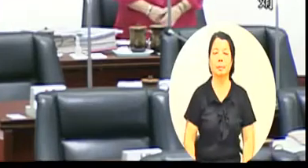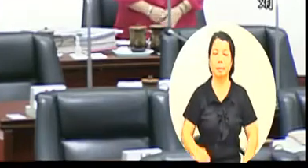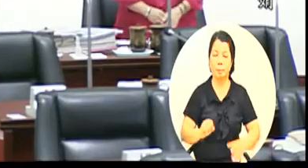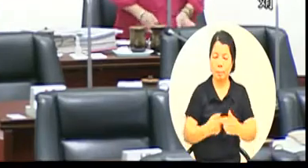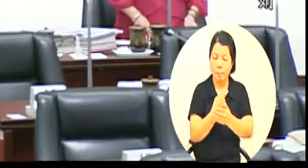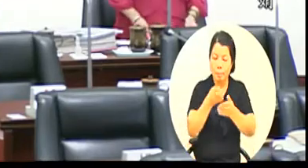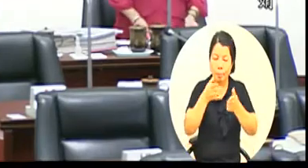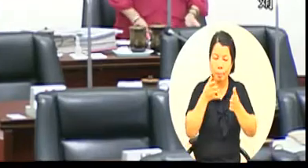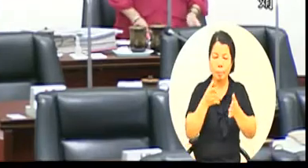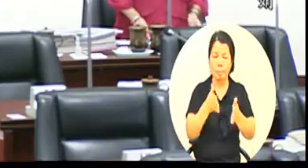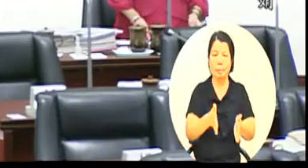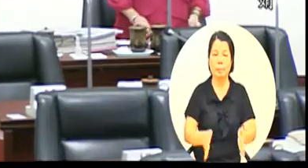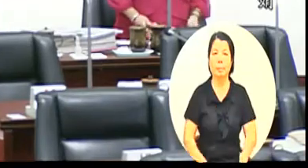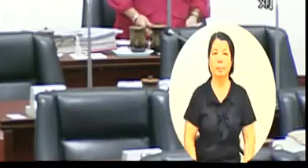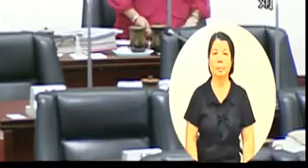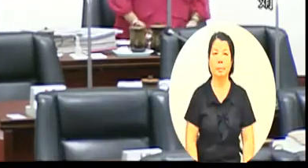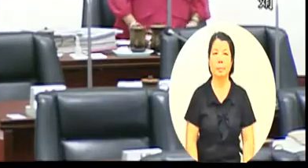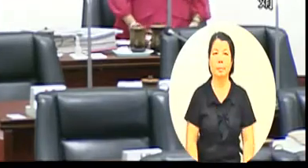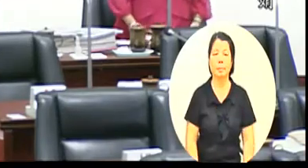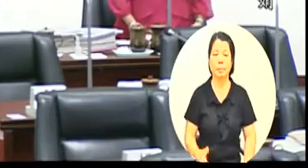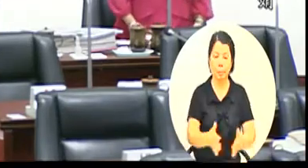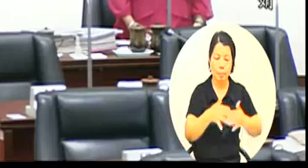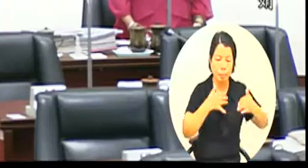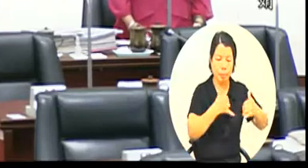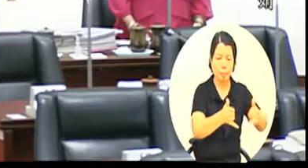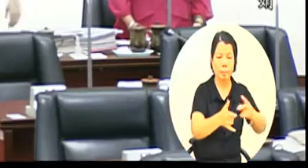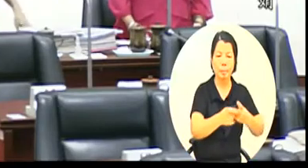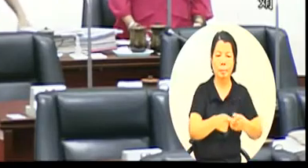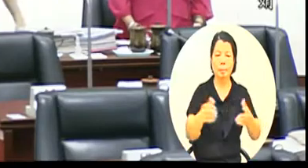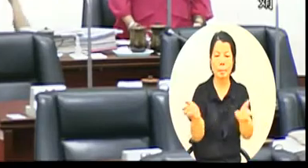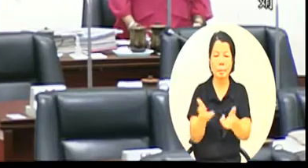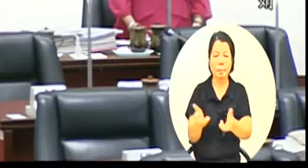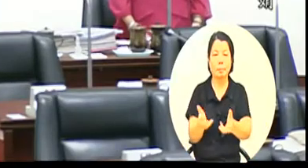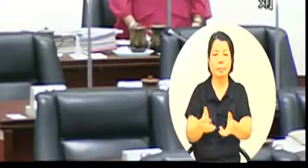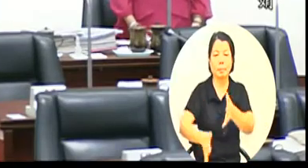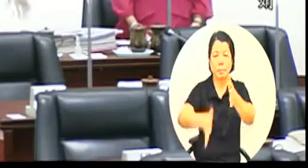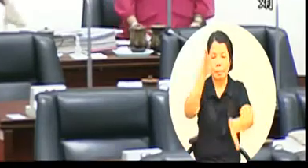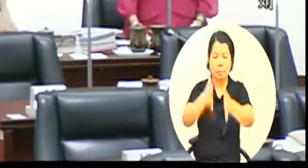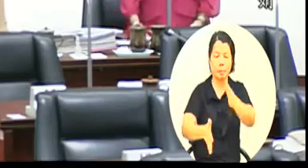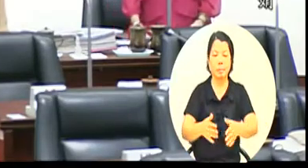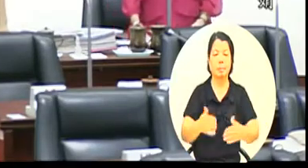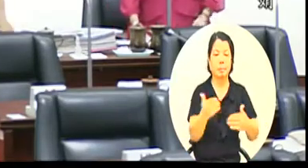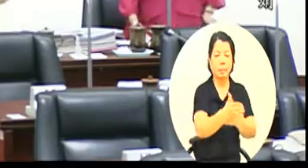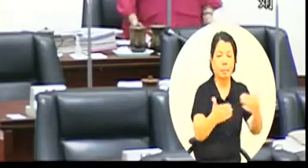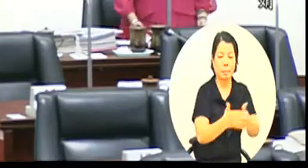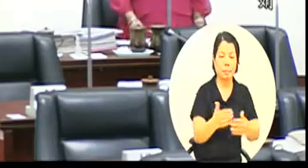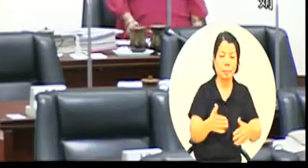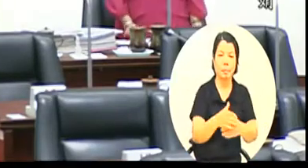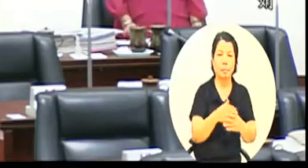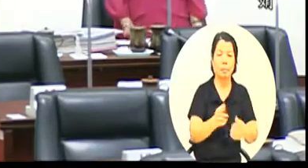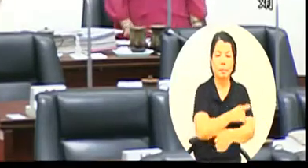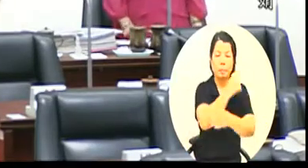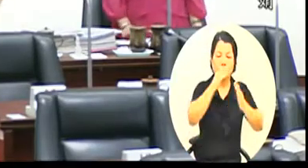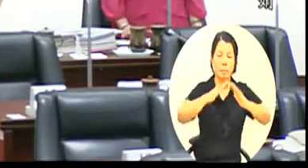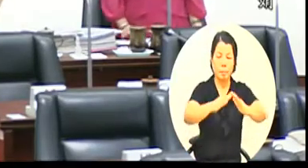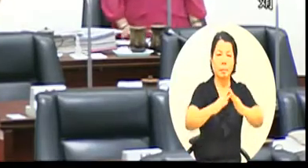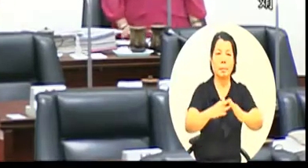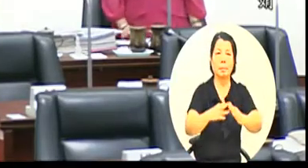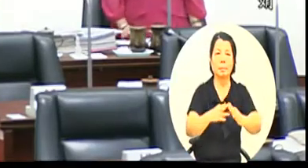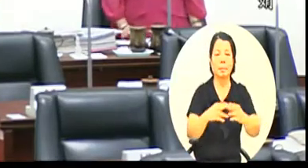建都，你咱看到的道路、建筑物，还包括交通，整个都市的发